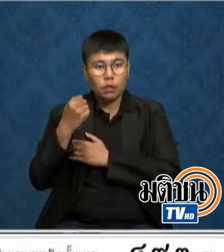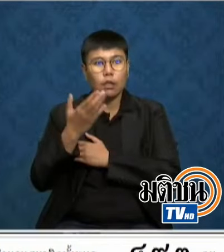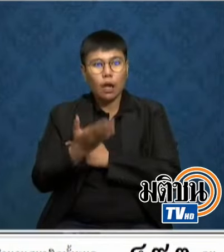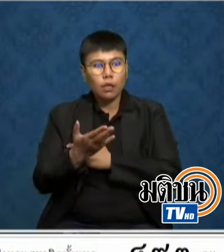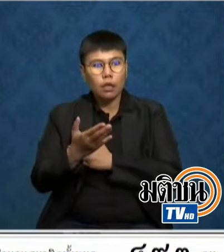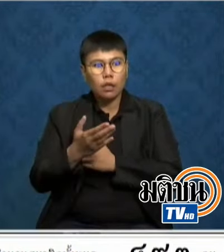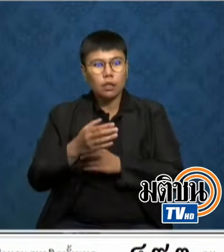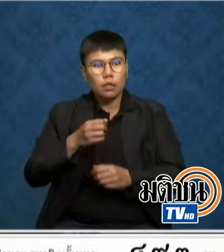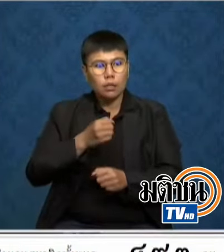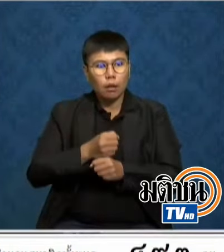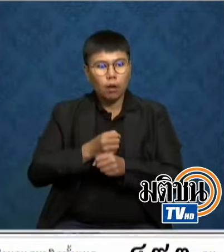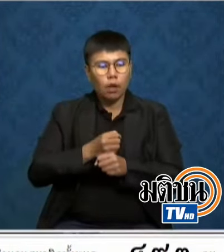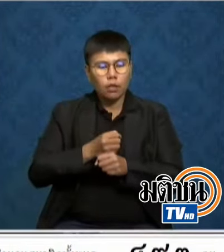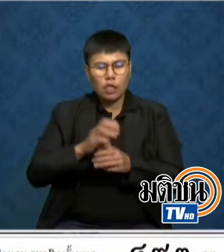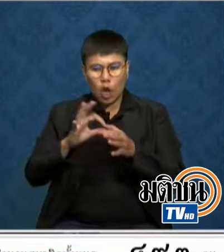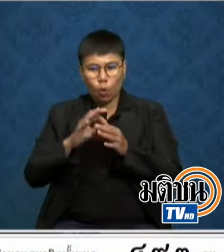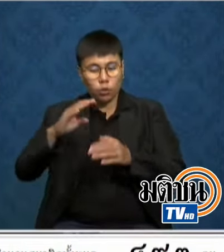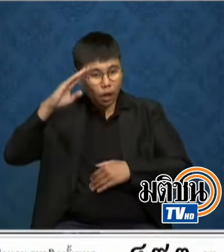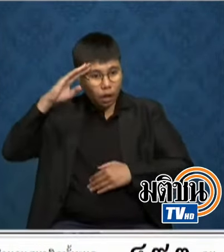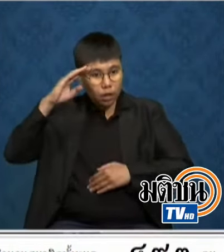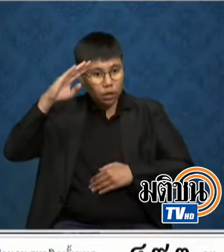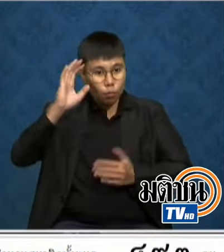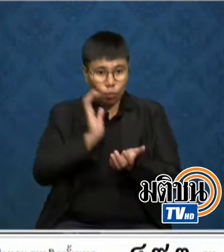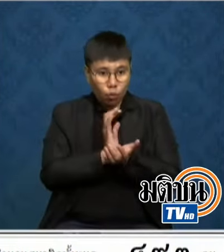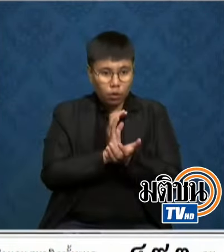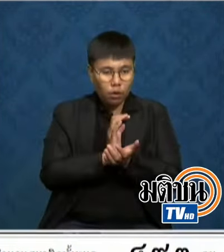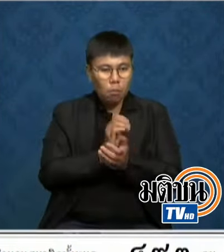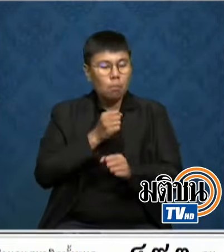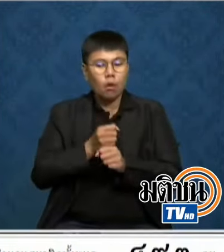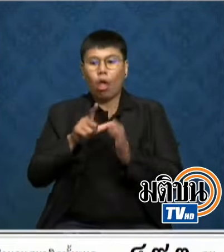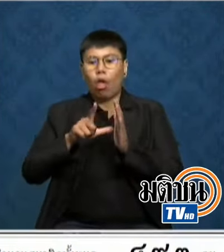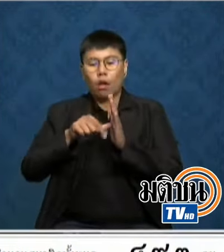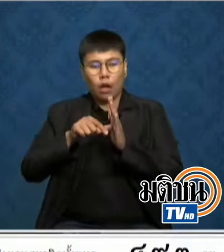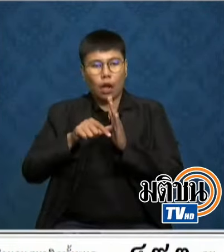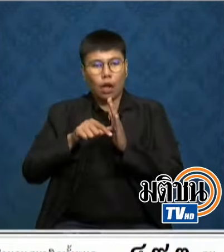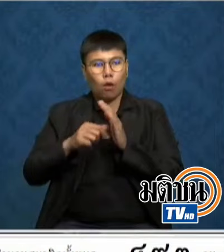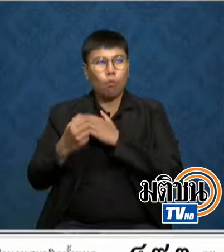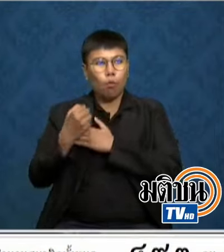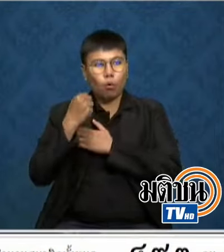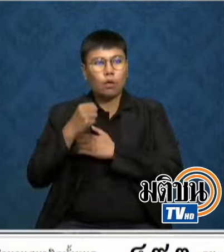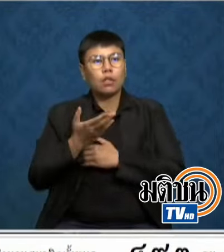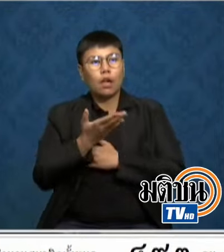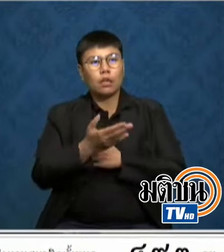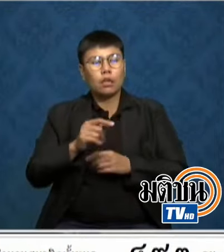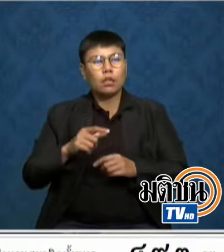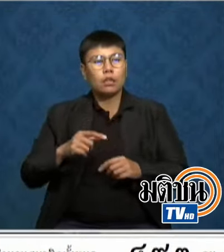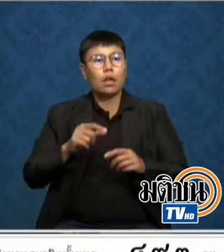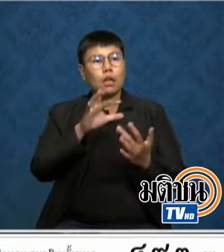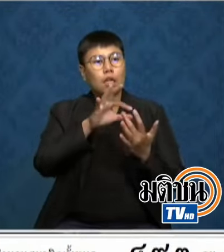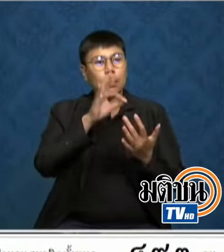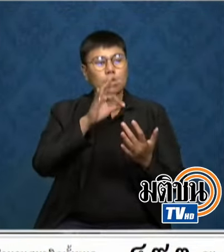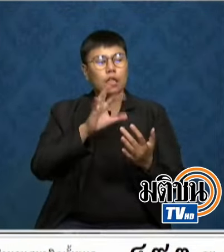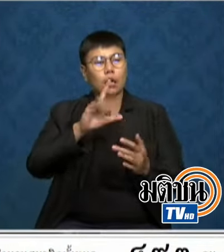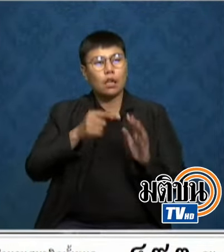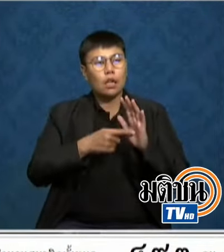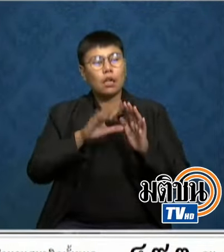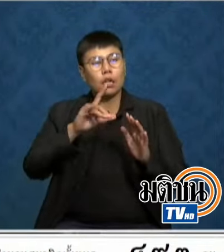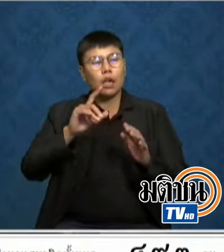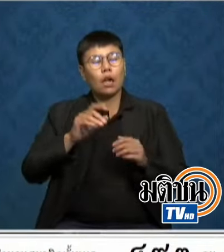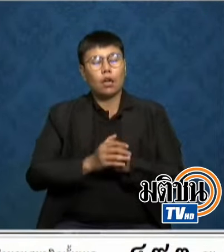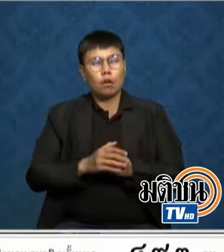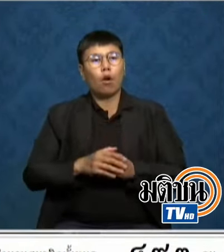จะเอาคนที่ทำงานทางด้านการทหารทางด้านตำรวจมาเป็นเลขาธิการสภาความมั่นคงชาติที่ท่านได้เลือกท่านชัดชัยบางช่วงต้องขอประทานโทษที่เอ่ยนามต้องขอยินดีด้